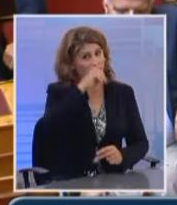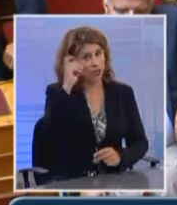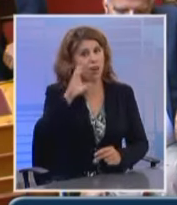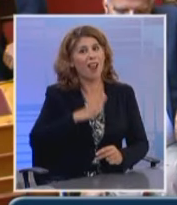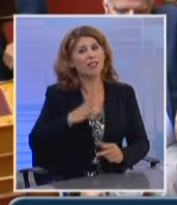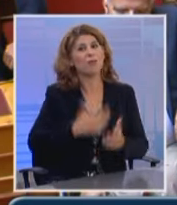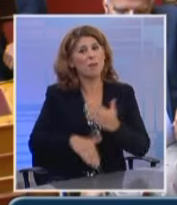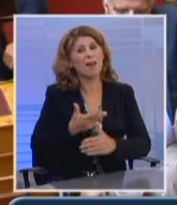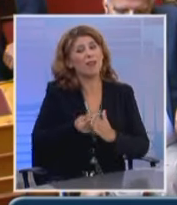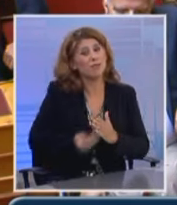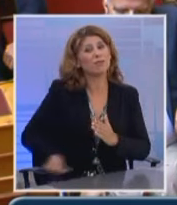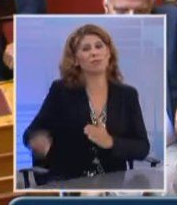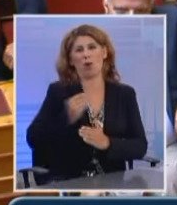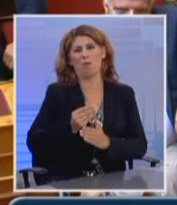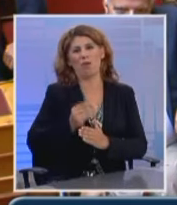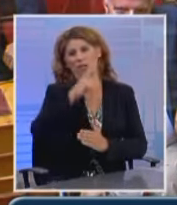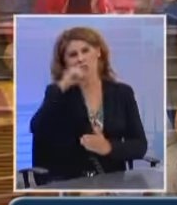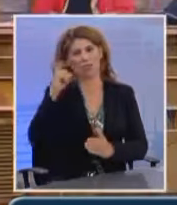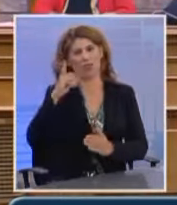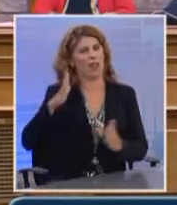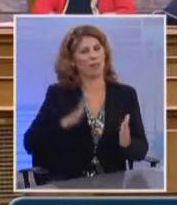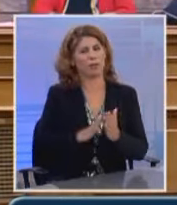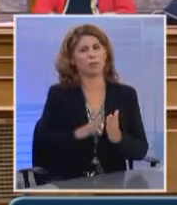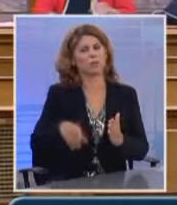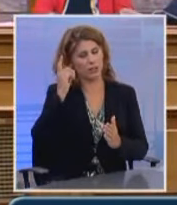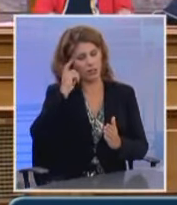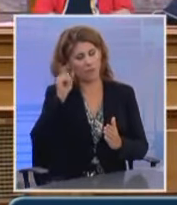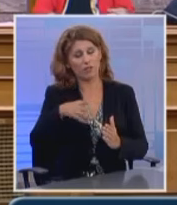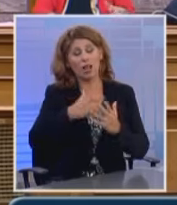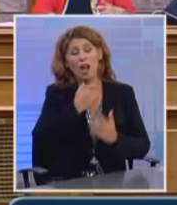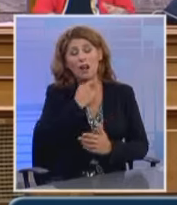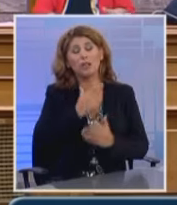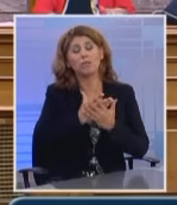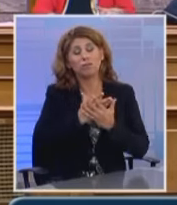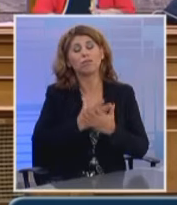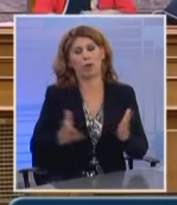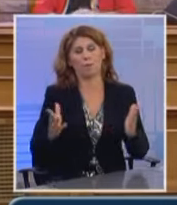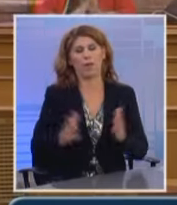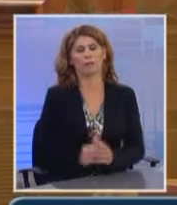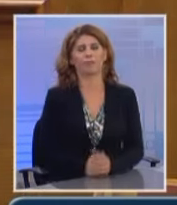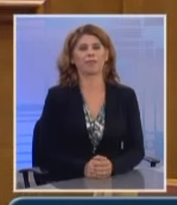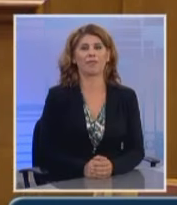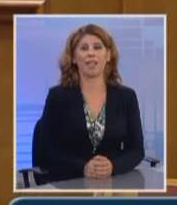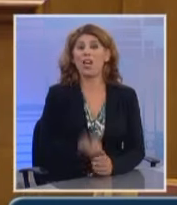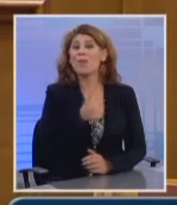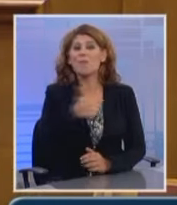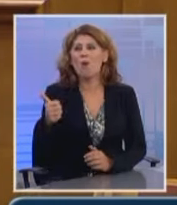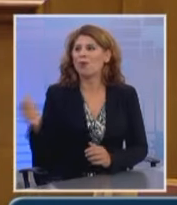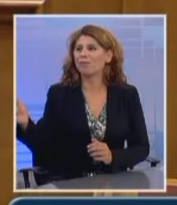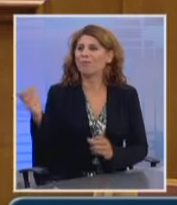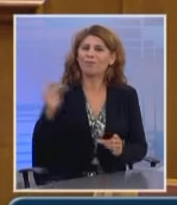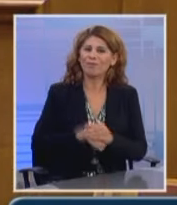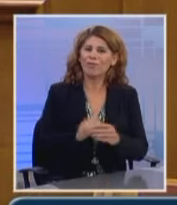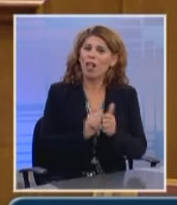ακόμα παραπάνω και έχουμε πλήρη επίγνωση αυτής της ανάγκης. Σε κάθε περίπτωση, η συμμετοχή και μόνο στον αθλητισμό,